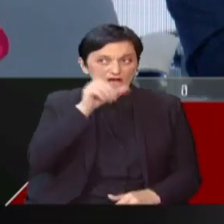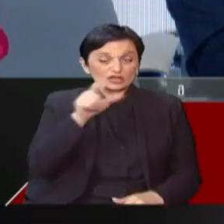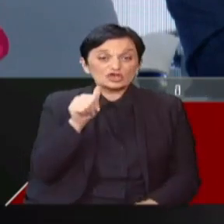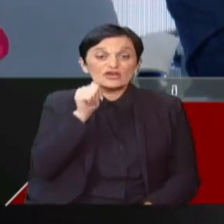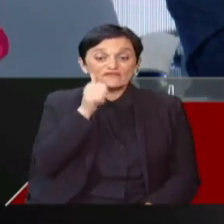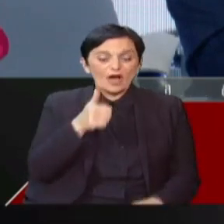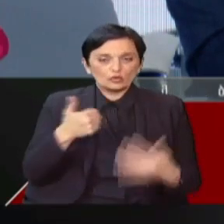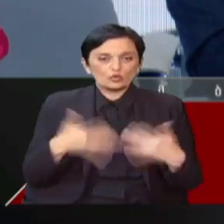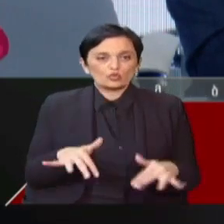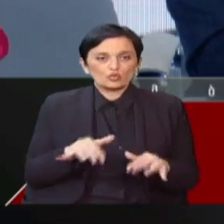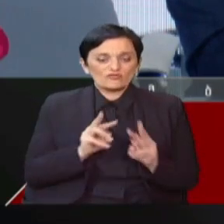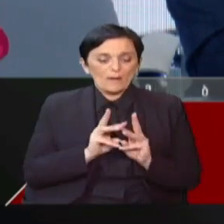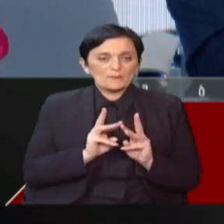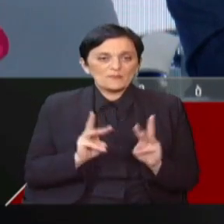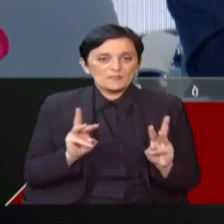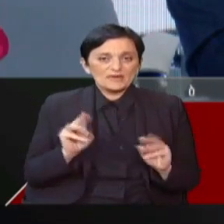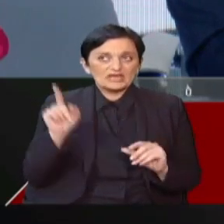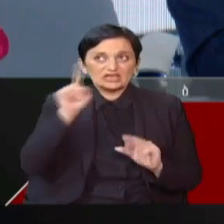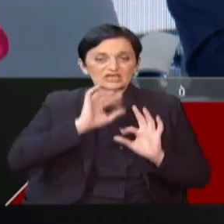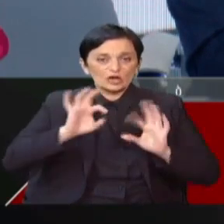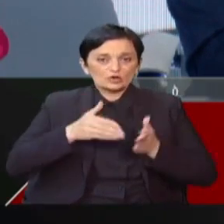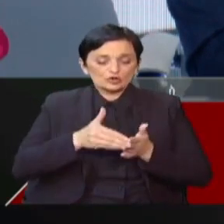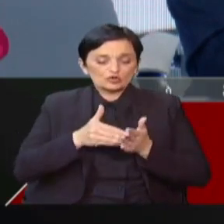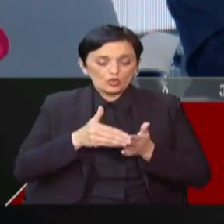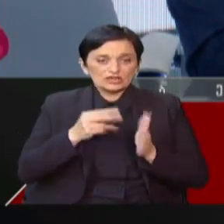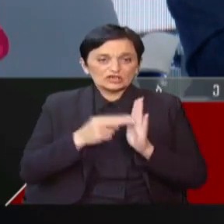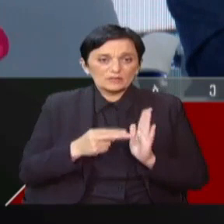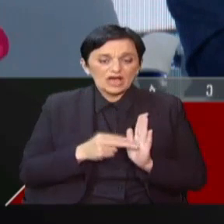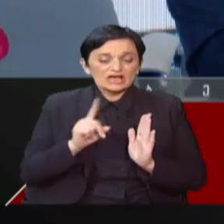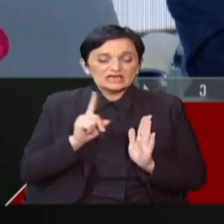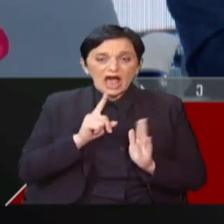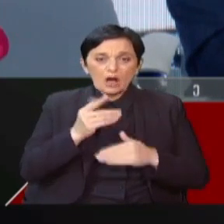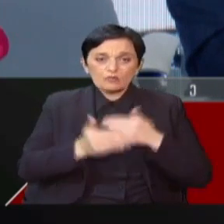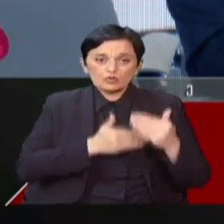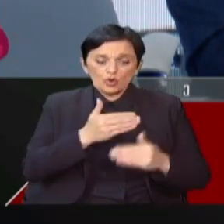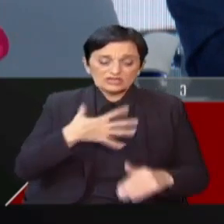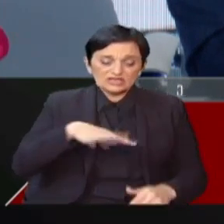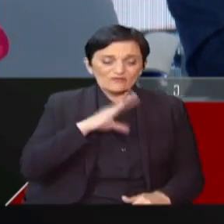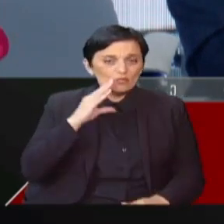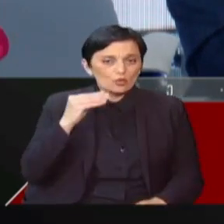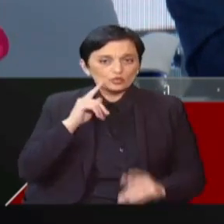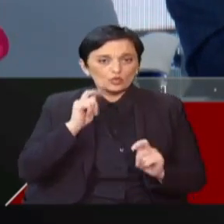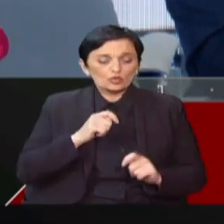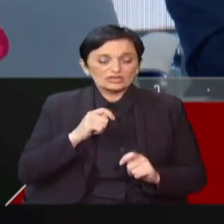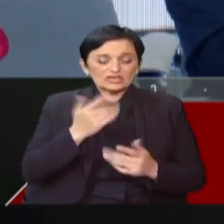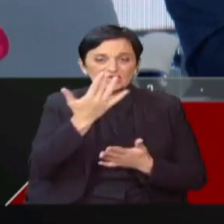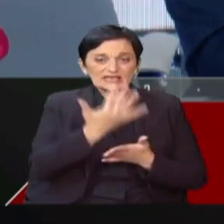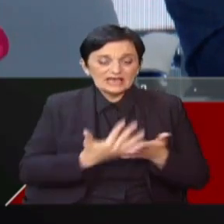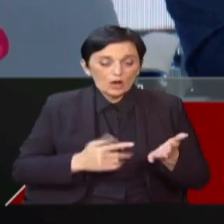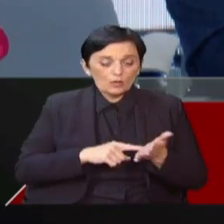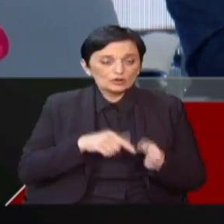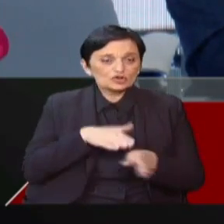ხვალკი უკვე მინისტრებს გააცნობენ შუალედურ შეფასებას, რა პროგრესი აქვს საქართველოს, მოლდოვასა და უკრაინას რეკომენდაციების შესრულების